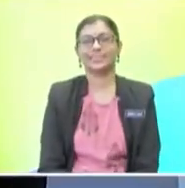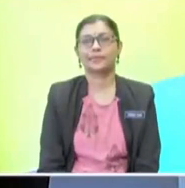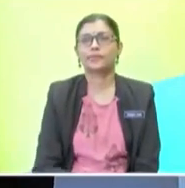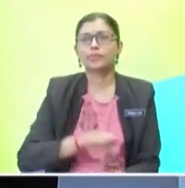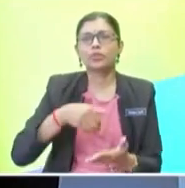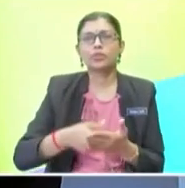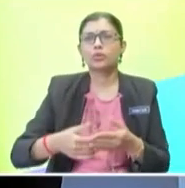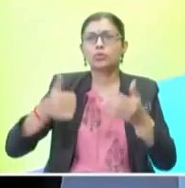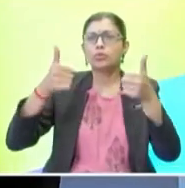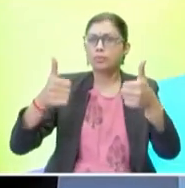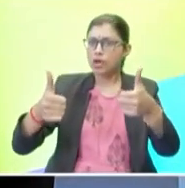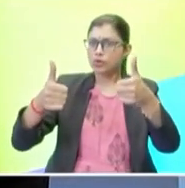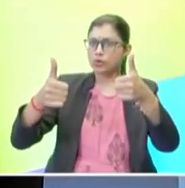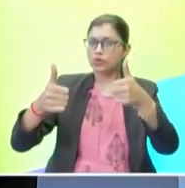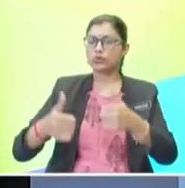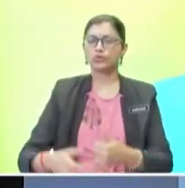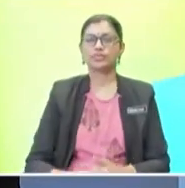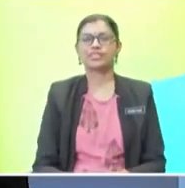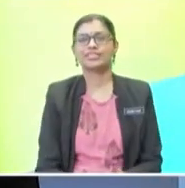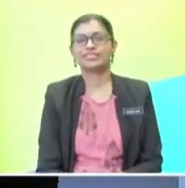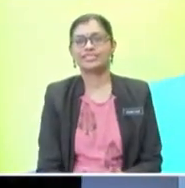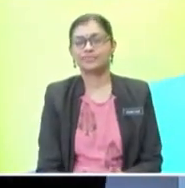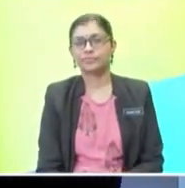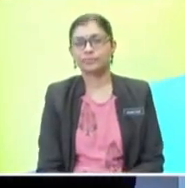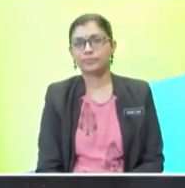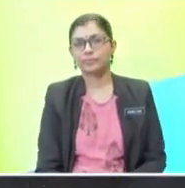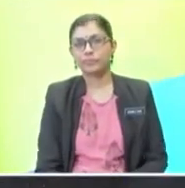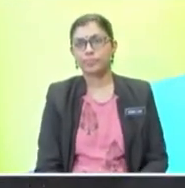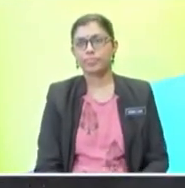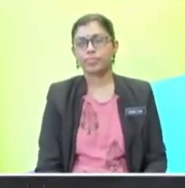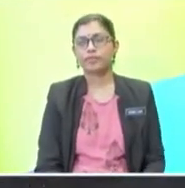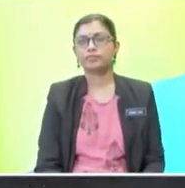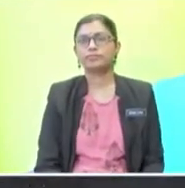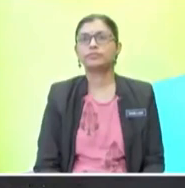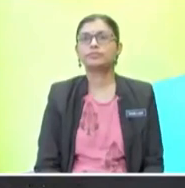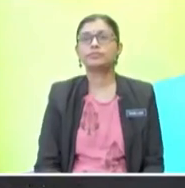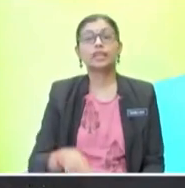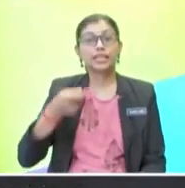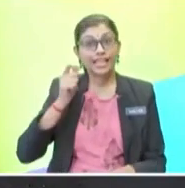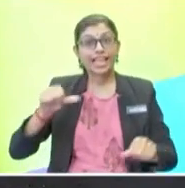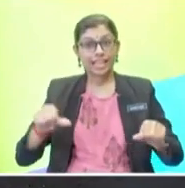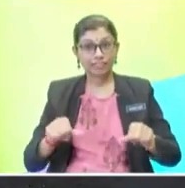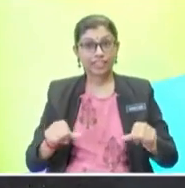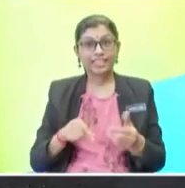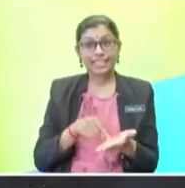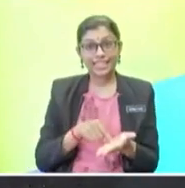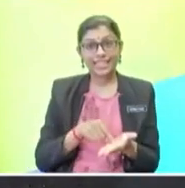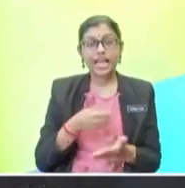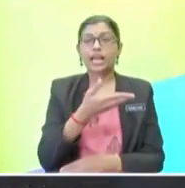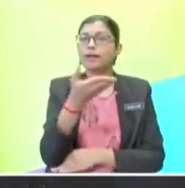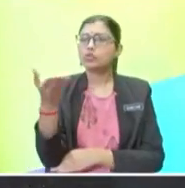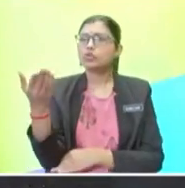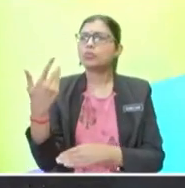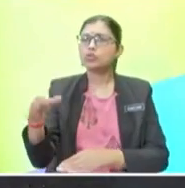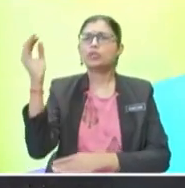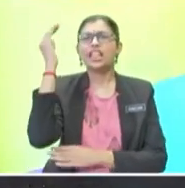Terbaik. Kita bagi bintang untuk mereka. Jadi, berdasarkan aktiviti ini tadi, anak-anak murid kita dia berjaya